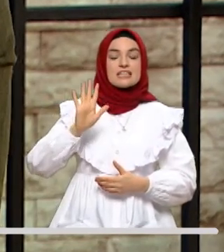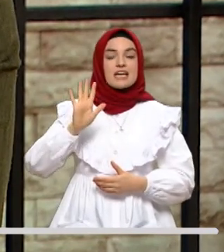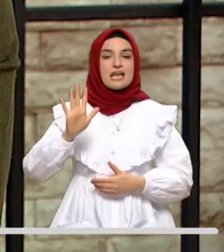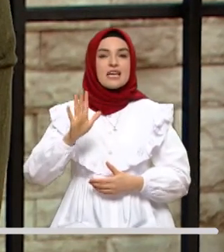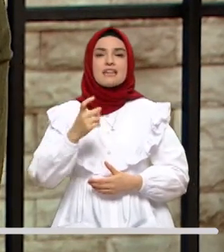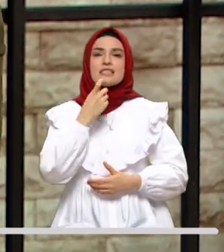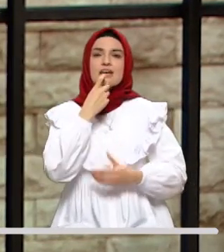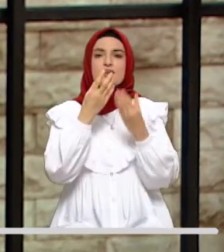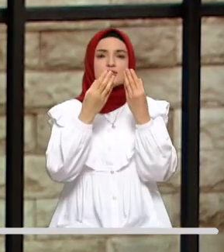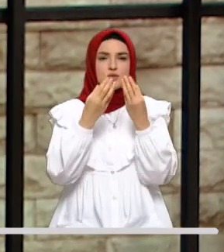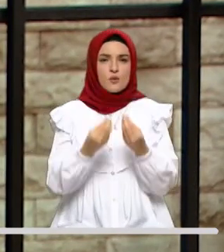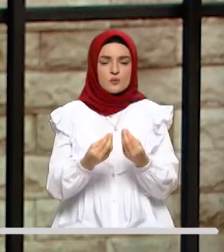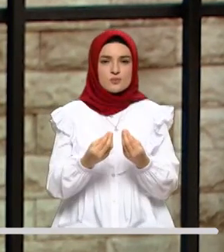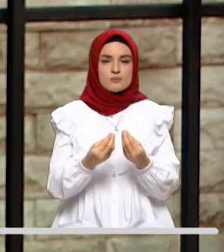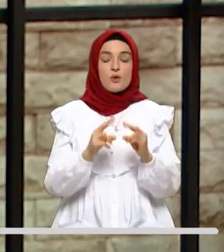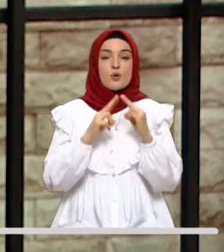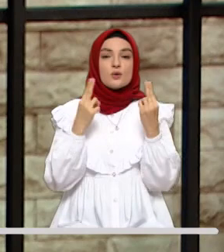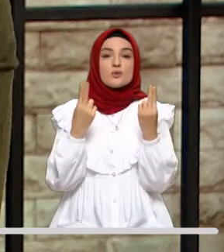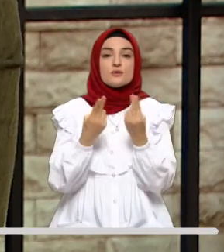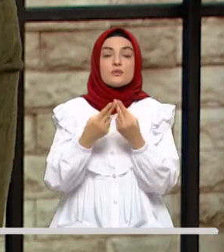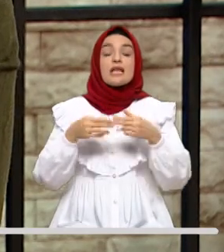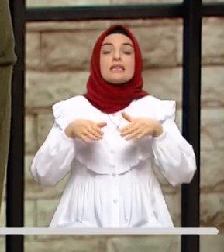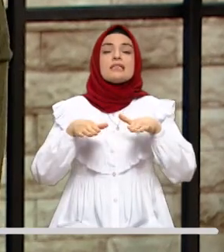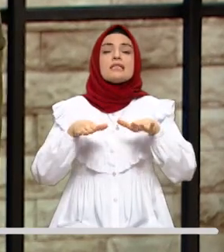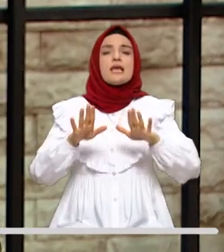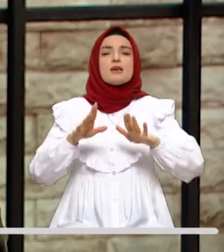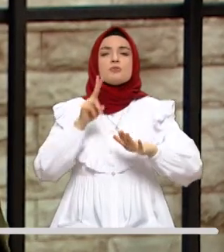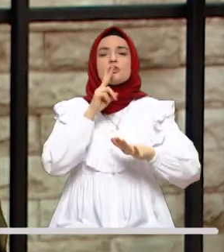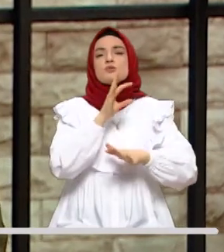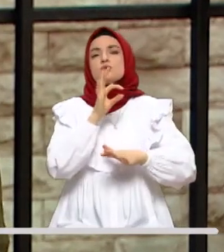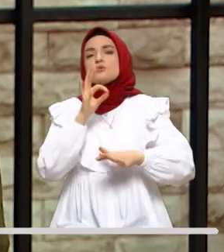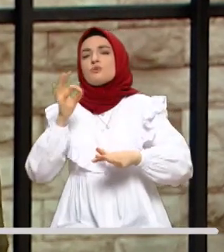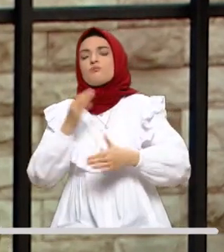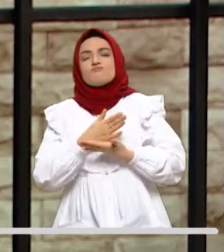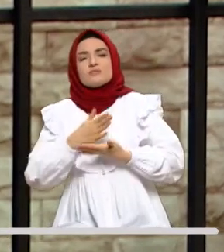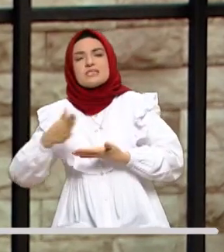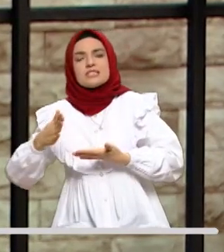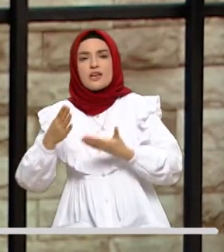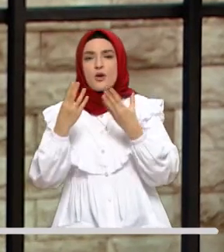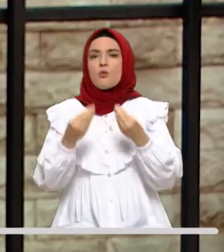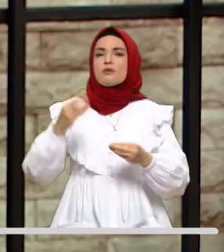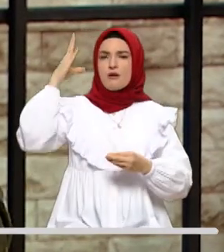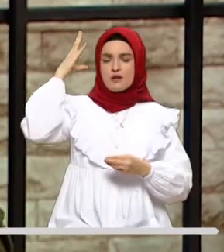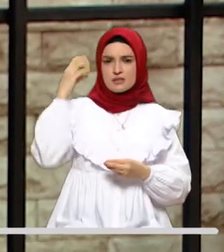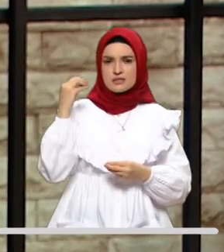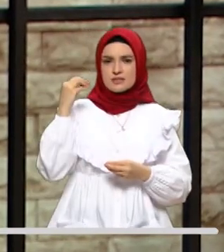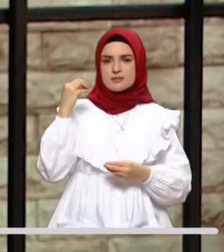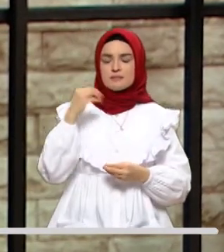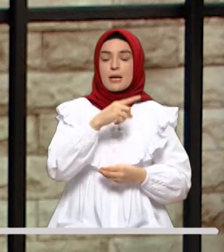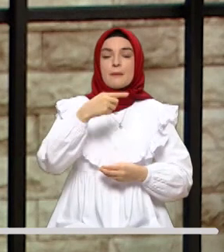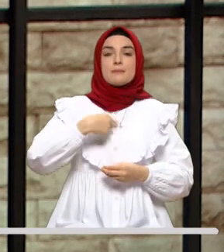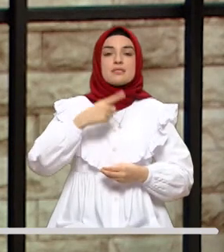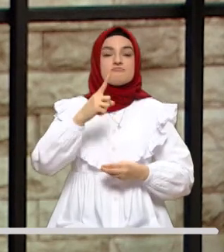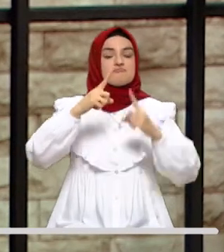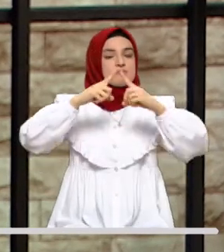vaki. Dünya değil imiş baki. Geç olarak anladık ki biz bir